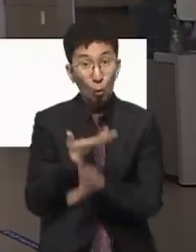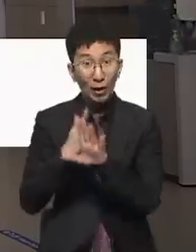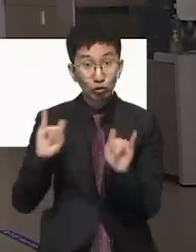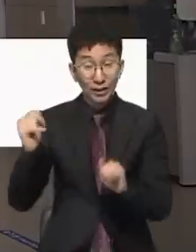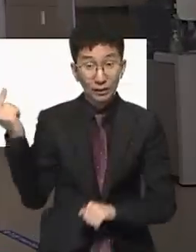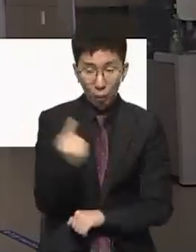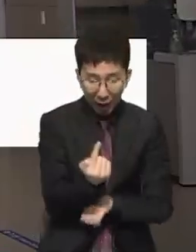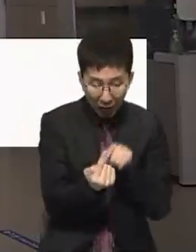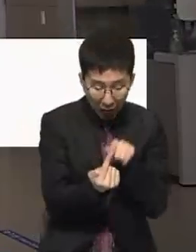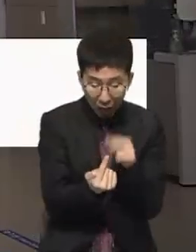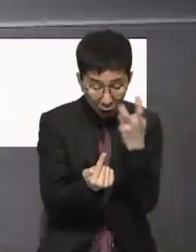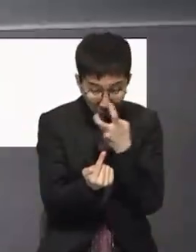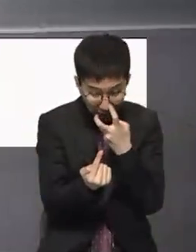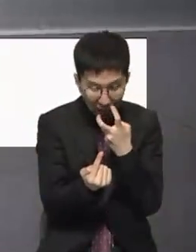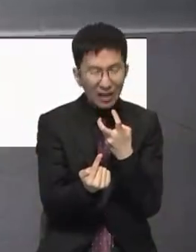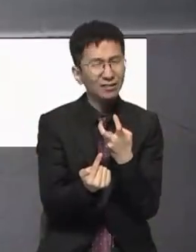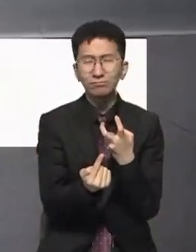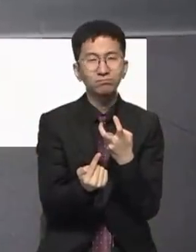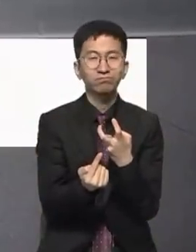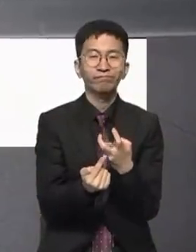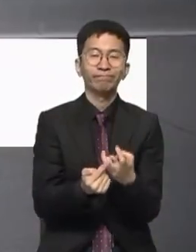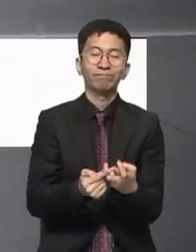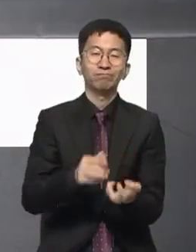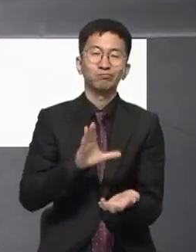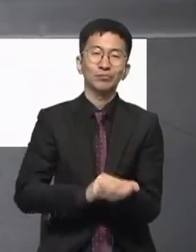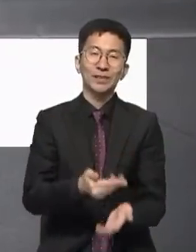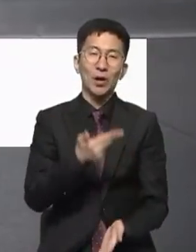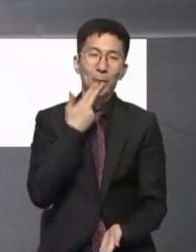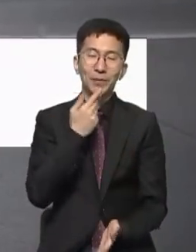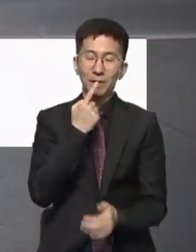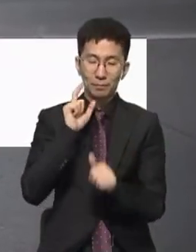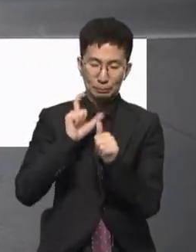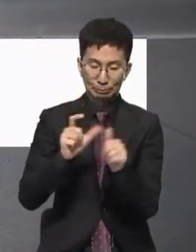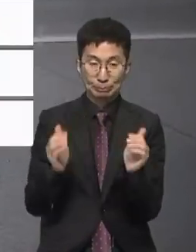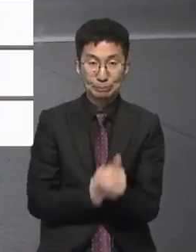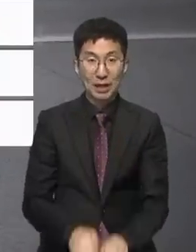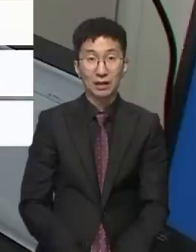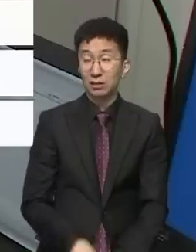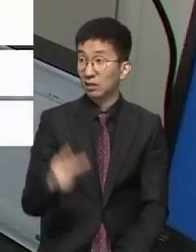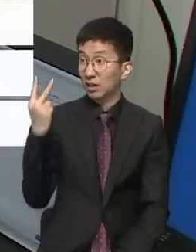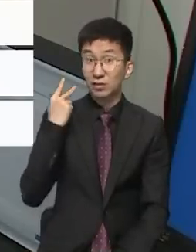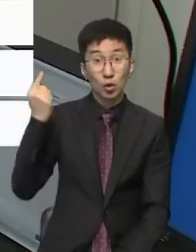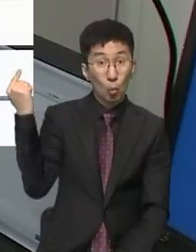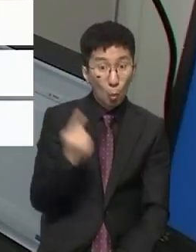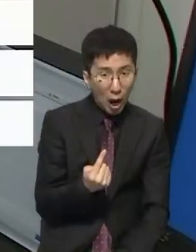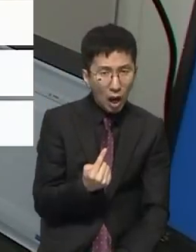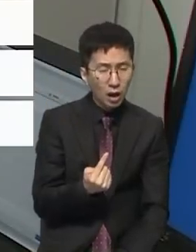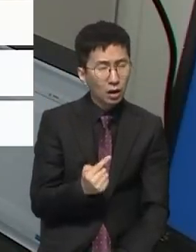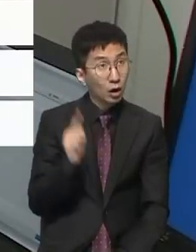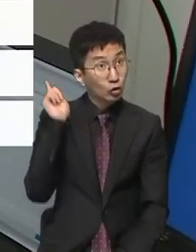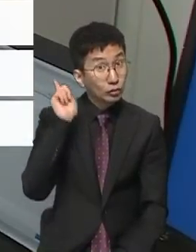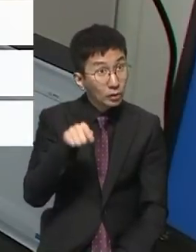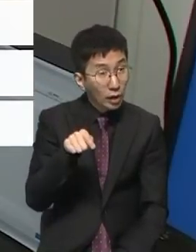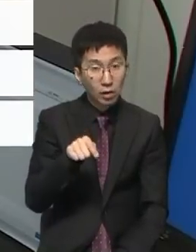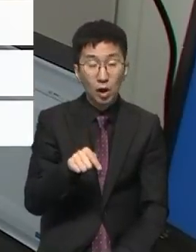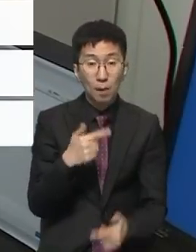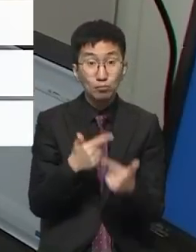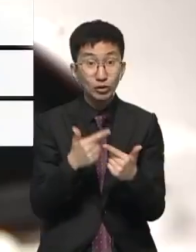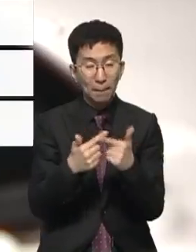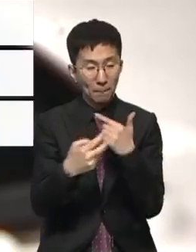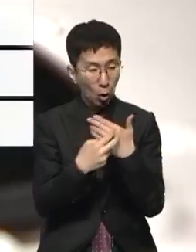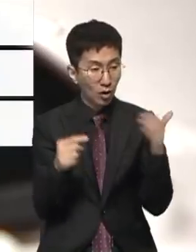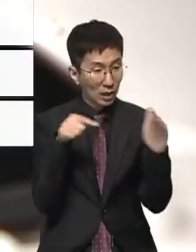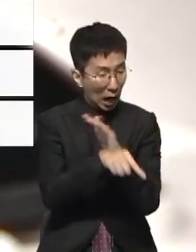한명은 최종 검사에서 음성 판정을 받았습니다 그제 입국한 뒤 하루가 지나서 부사 신의 한 병원을 찾았는데